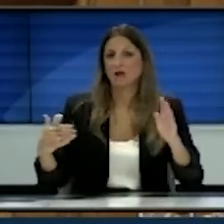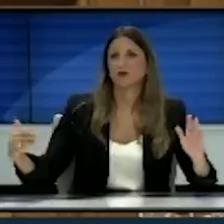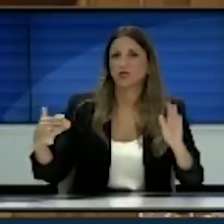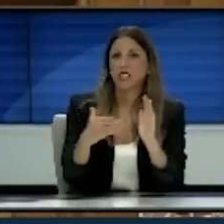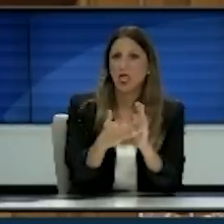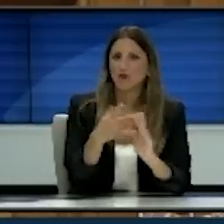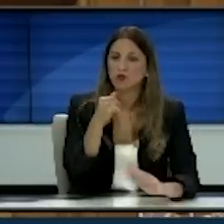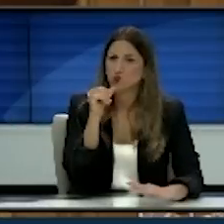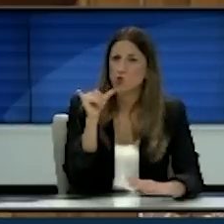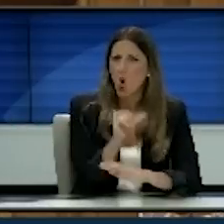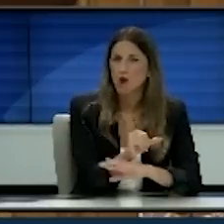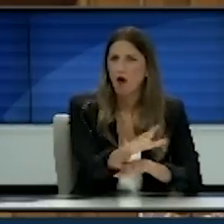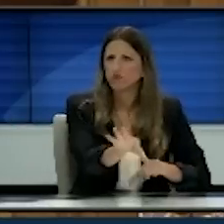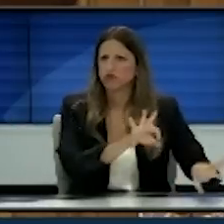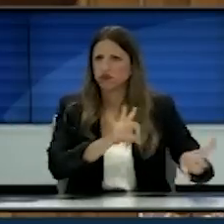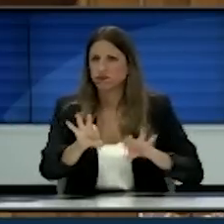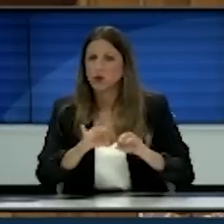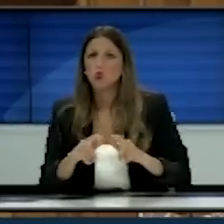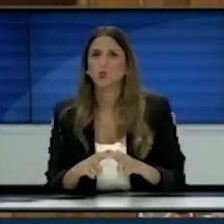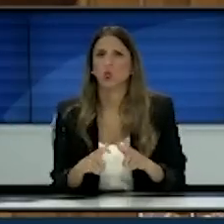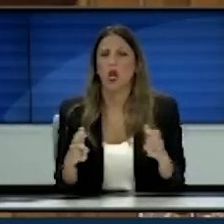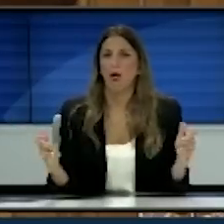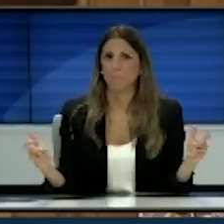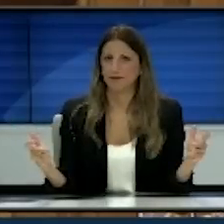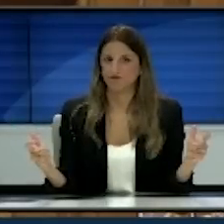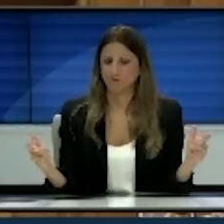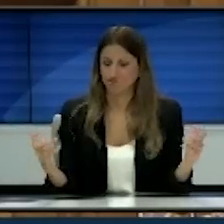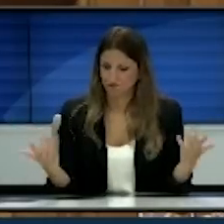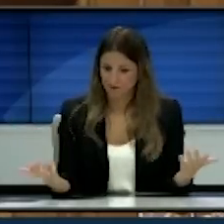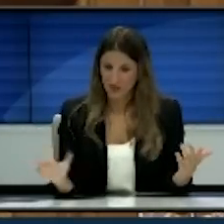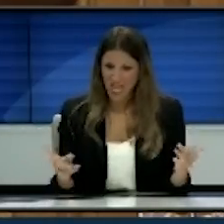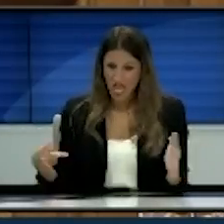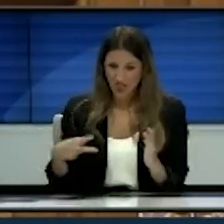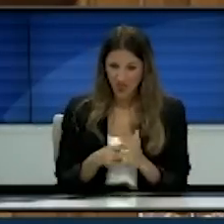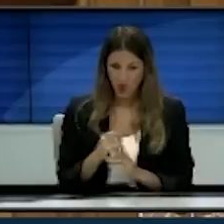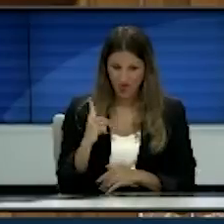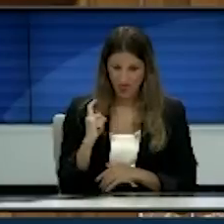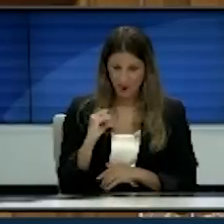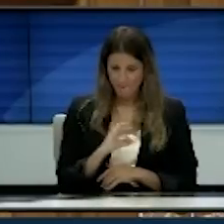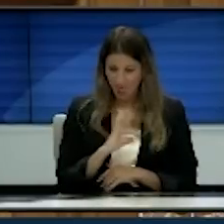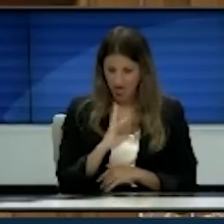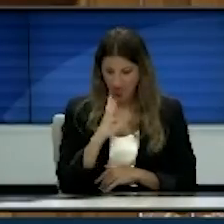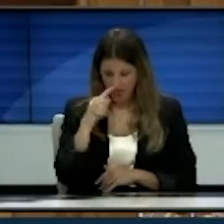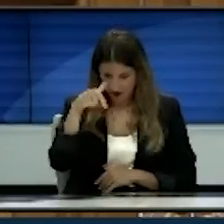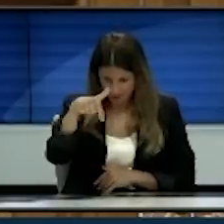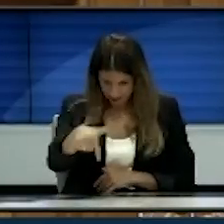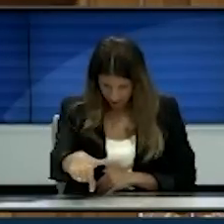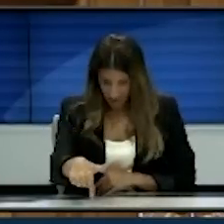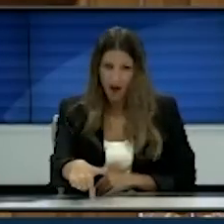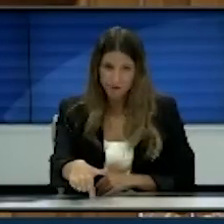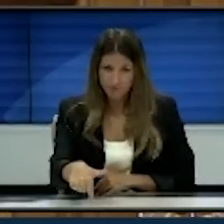επίσης μόνιμους διορισμούς στην εκπαίδευση, ενώ από το 2010 έως σήμερα